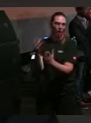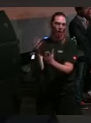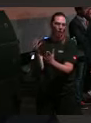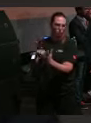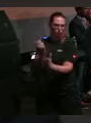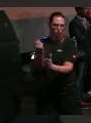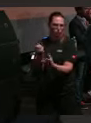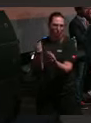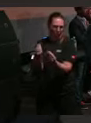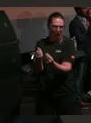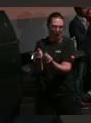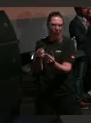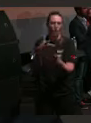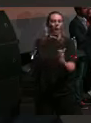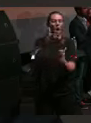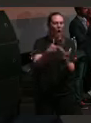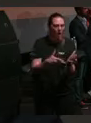under halvparten av alle